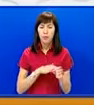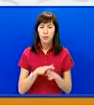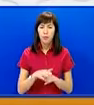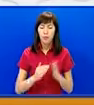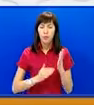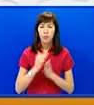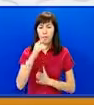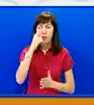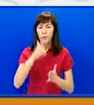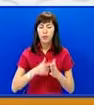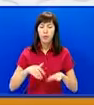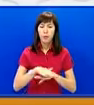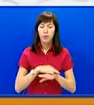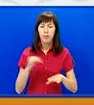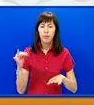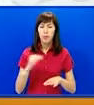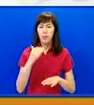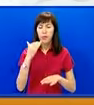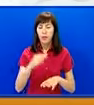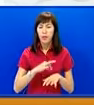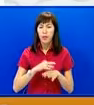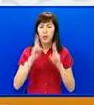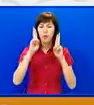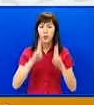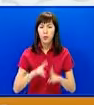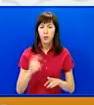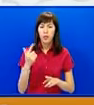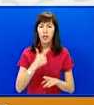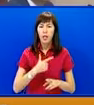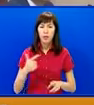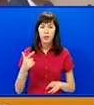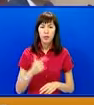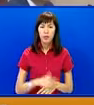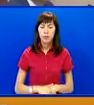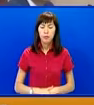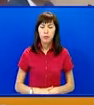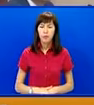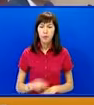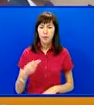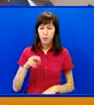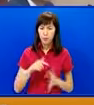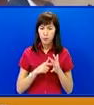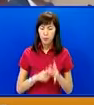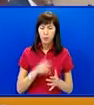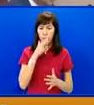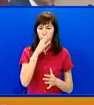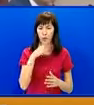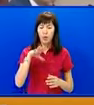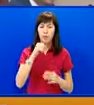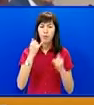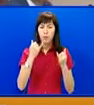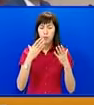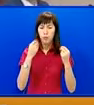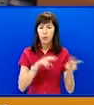исполнителей, повышения доверия народа, а также их правовой грамотности. Медиация – потребность современности. Сегодня